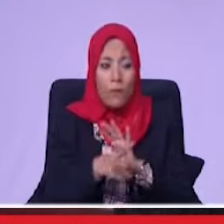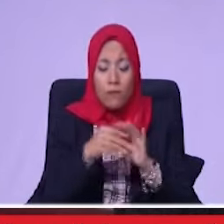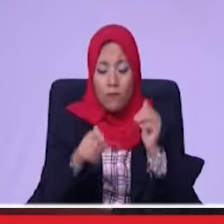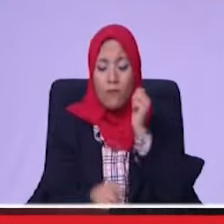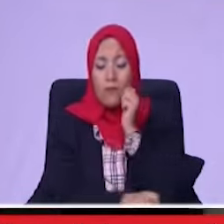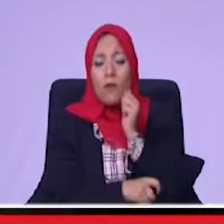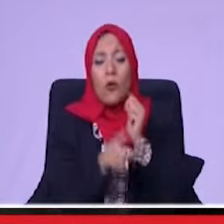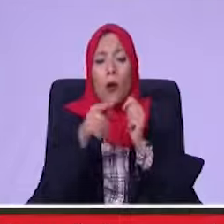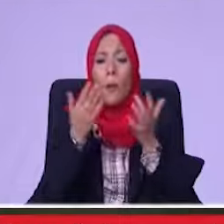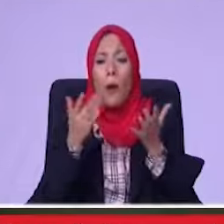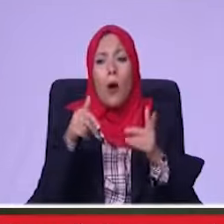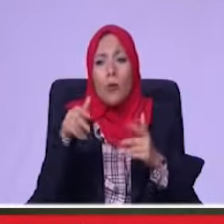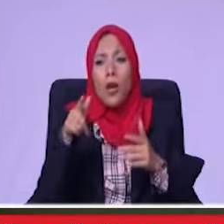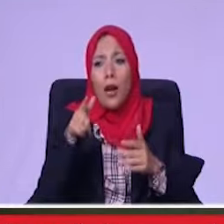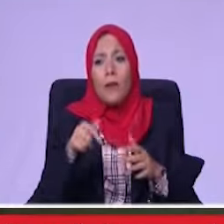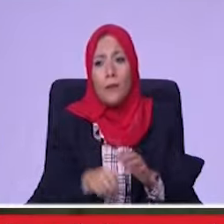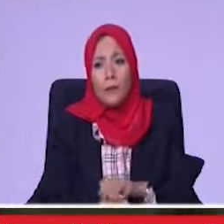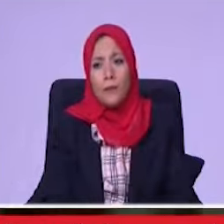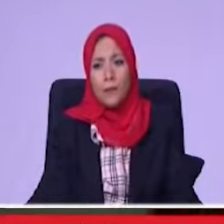رب امشي عليه.